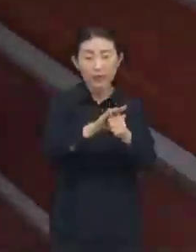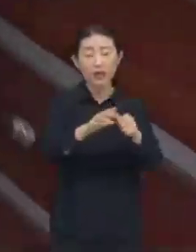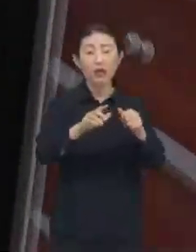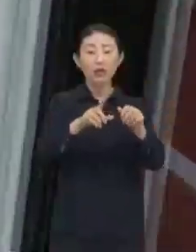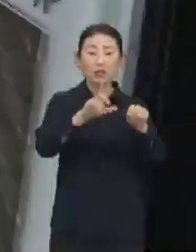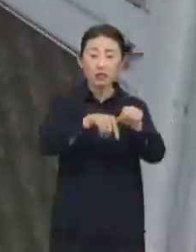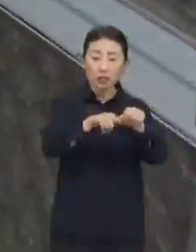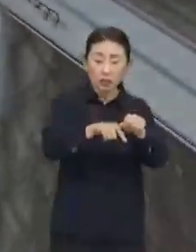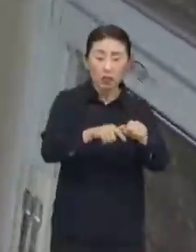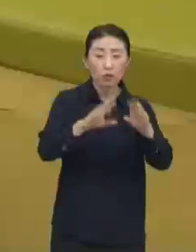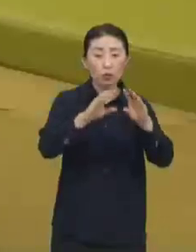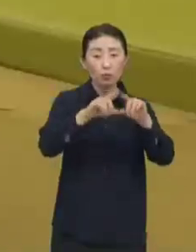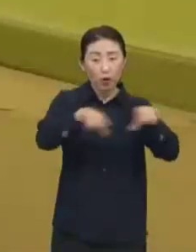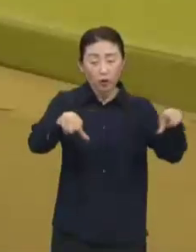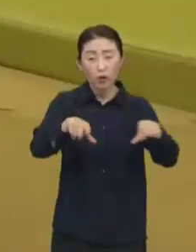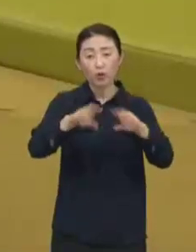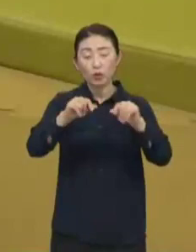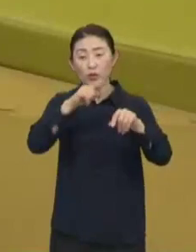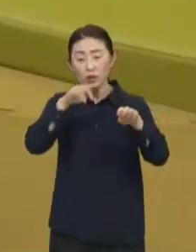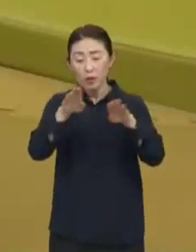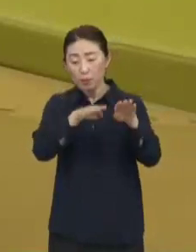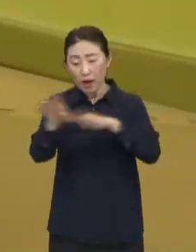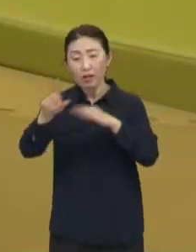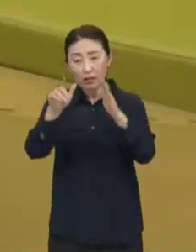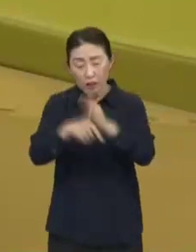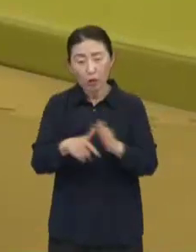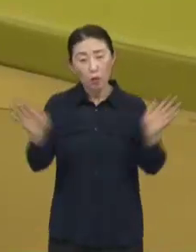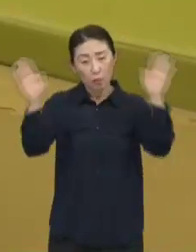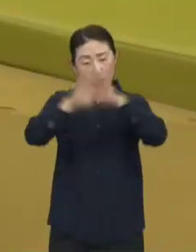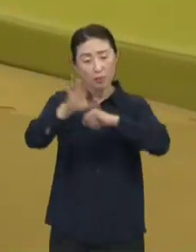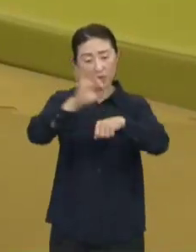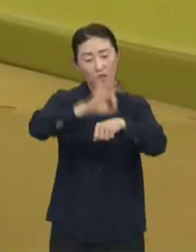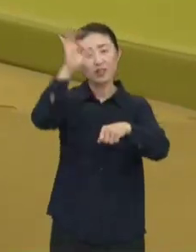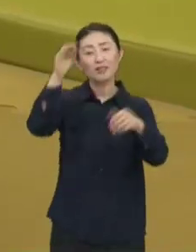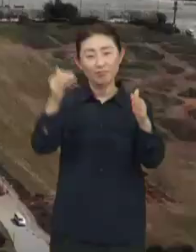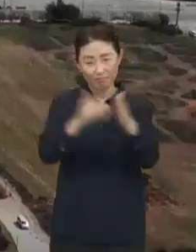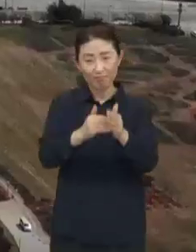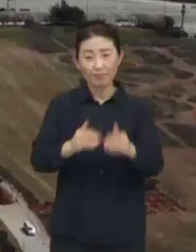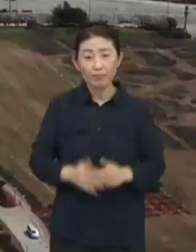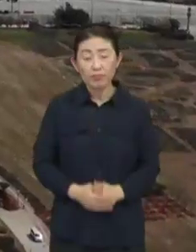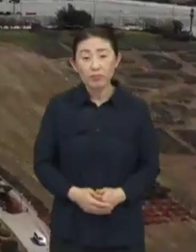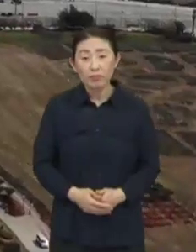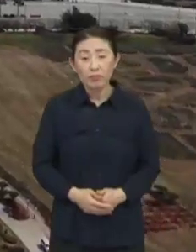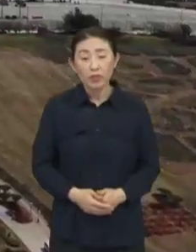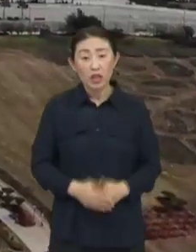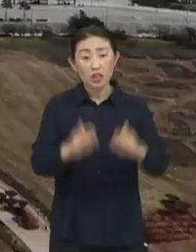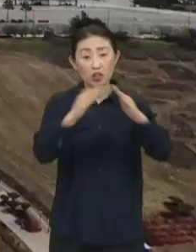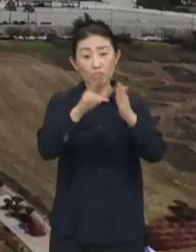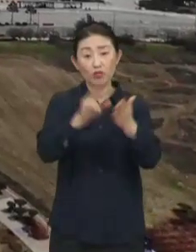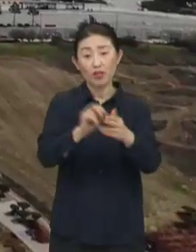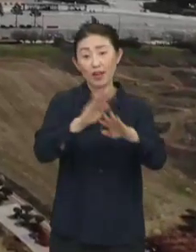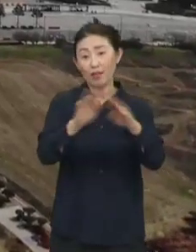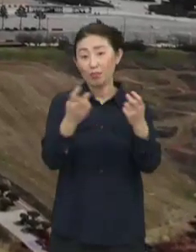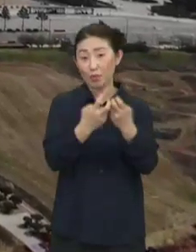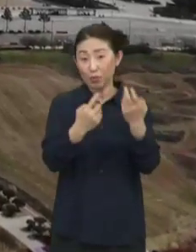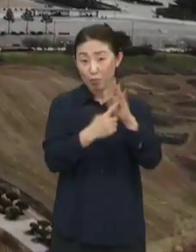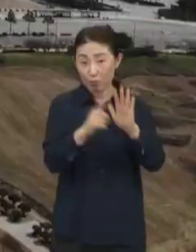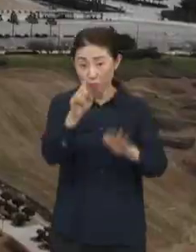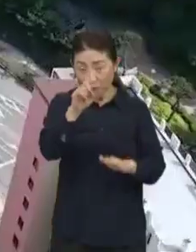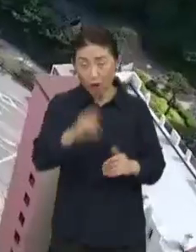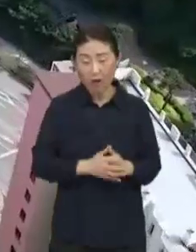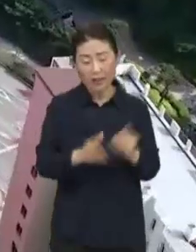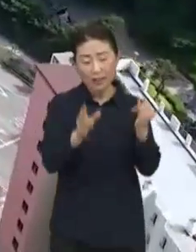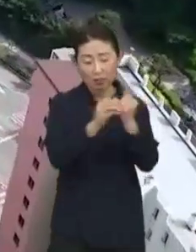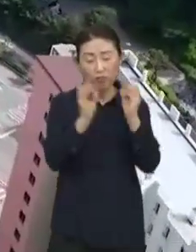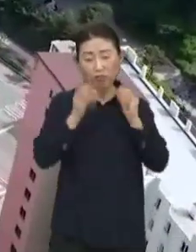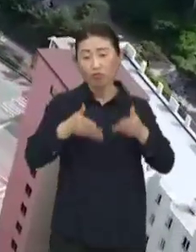물론 주말과 휴일, 방학기간에도 밤 10시까지 연장하기로 했습니다. 주거문제 해결 방안도 내놨습니다.